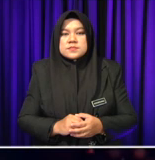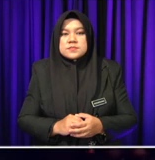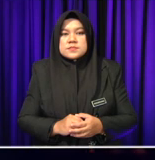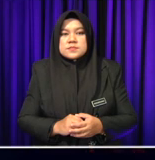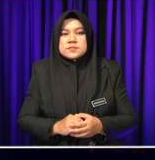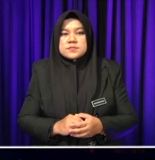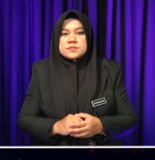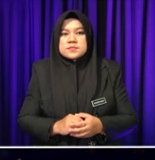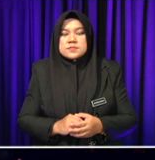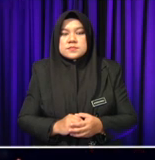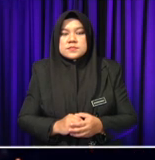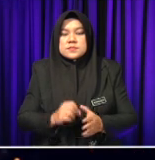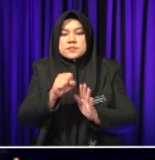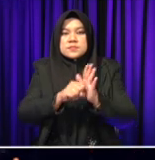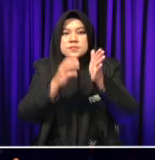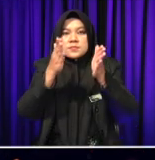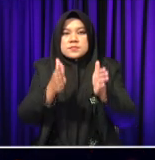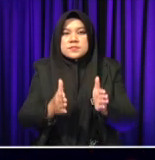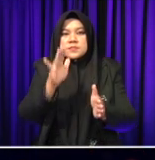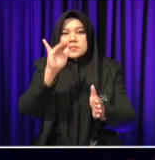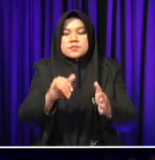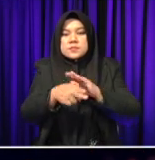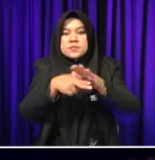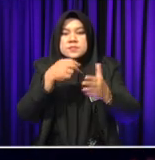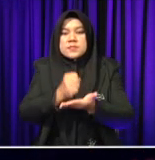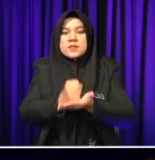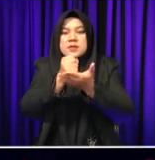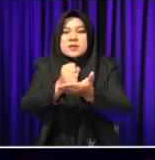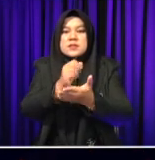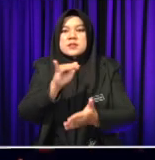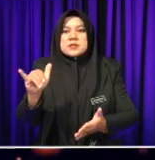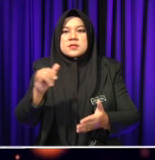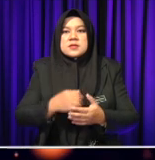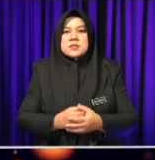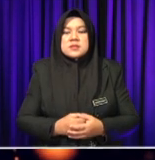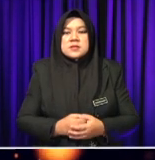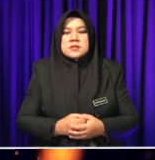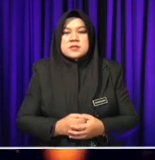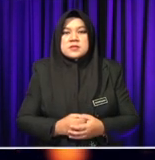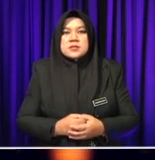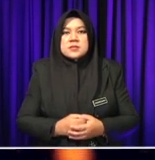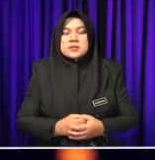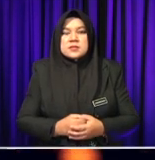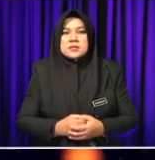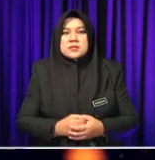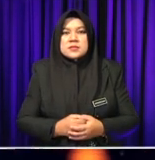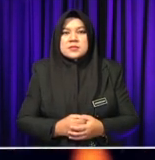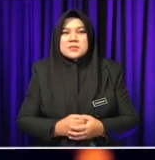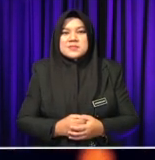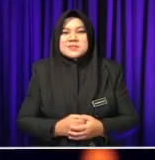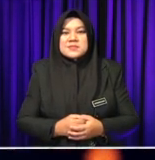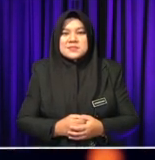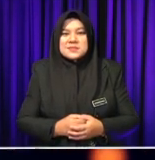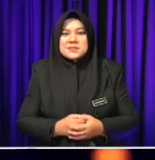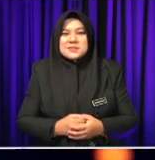Fatin seseorang yang menyembunyikan sedekahnya okey satu lagilah satu lagi satu lagi bel bel